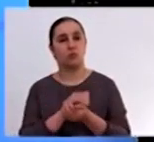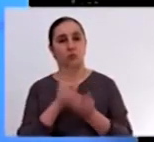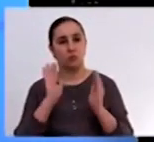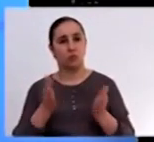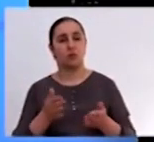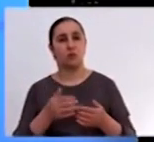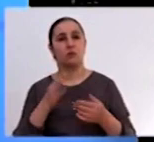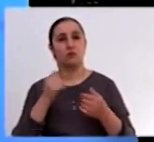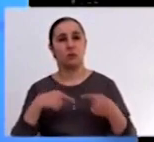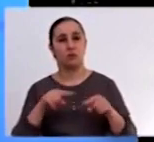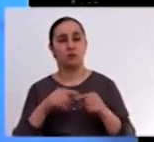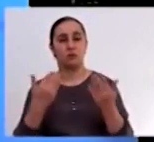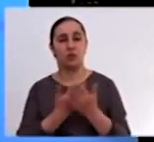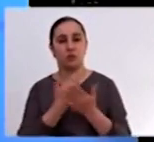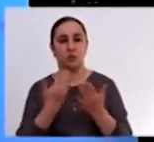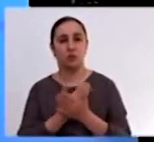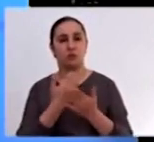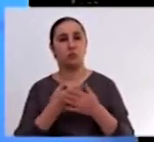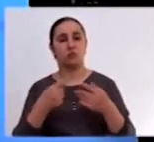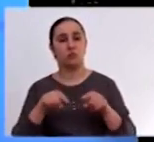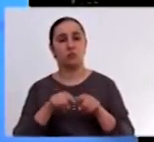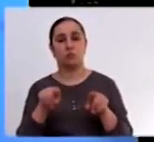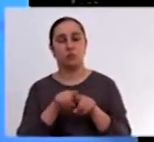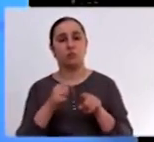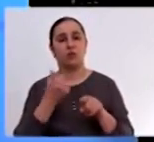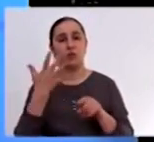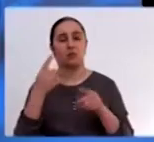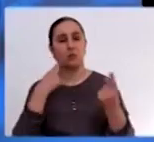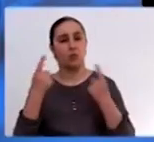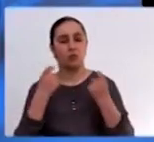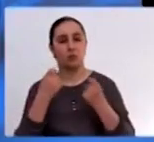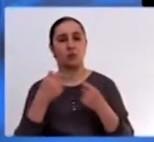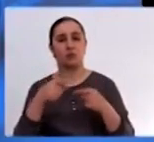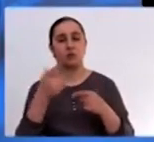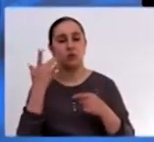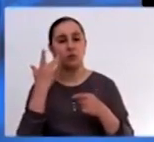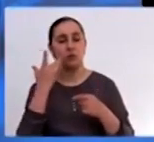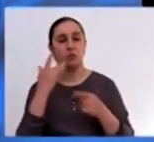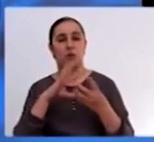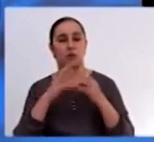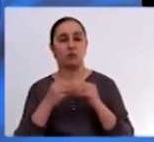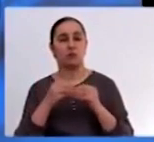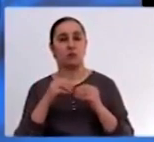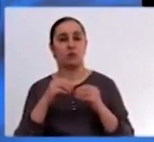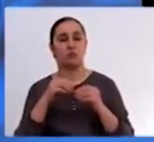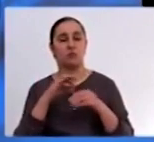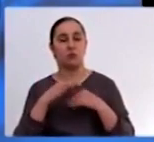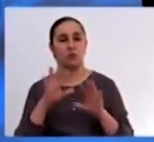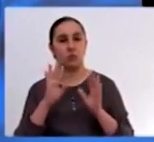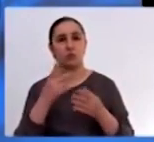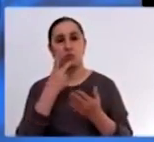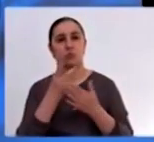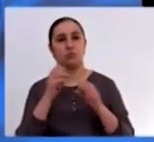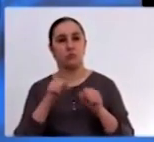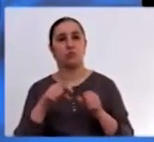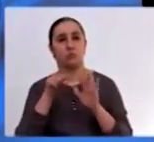boradi. Demak, yangiliklar, shunga o'xshash bir qancha ma'lumotlarni sizga doimiy ravishda berib boradi. Ko'rishingiz